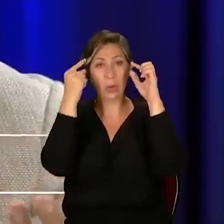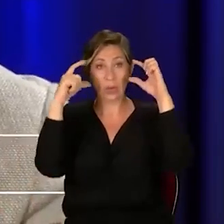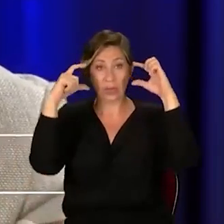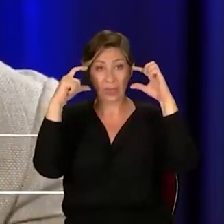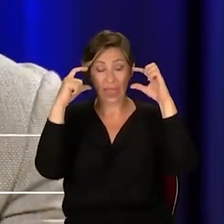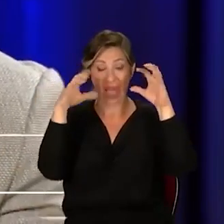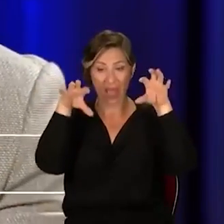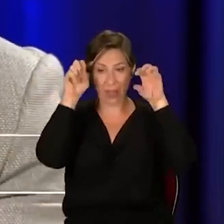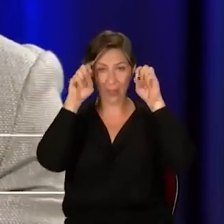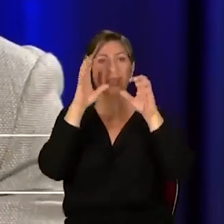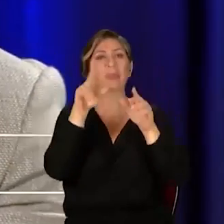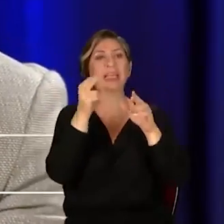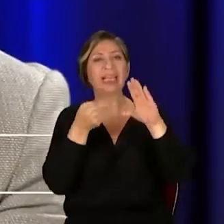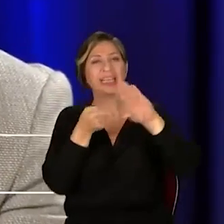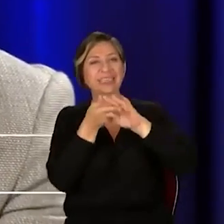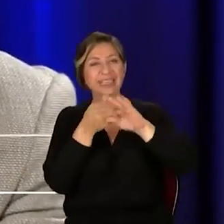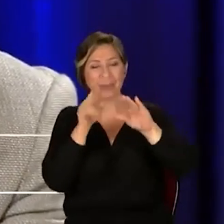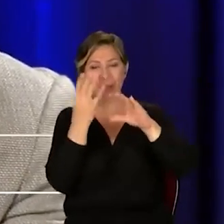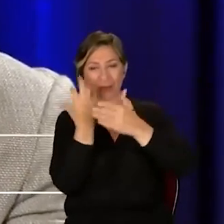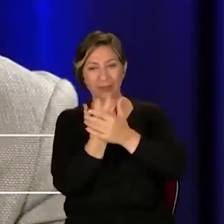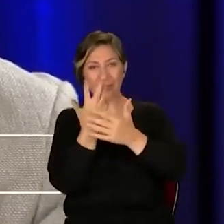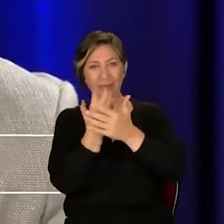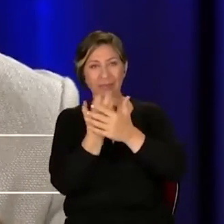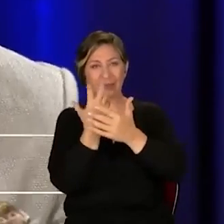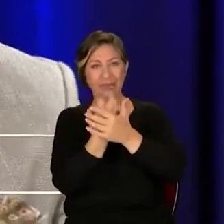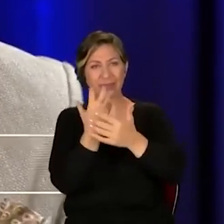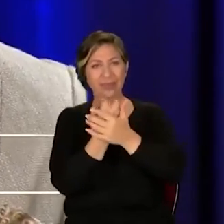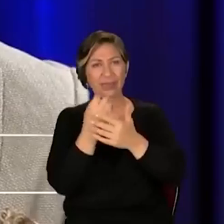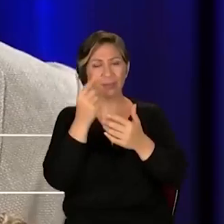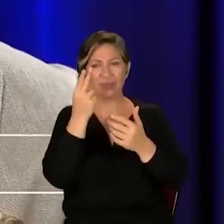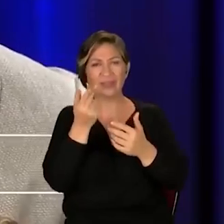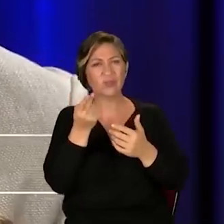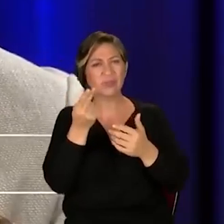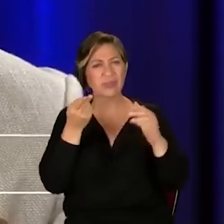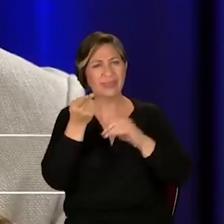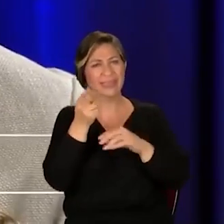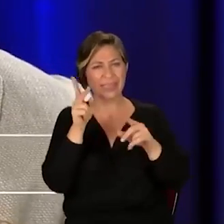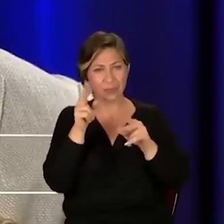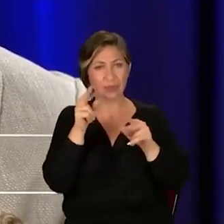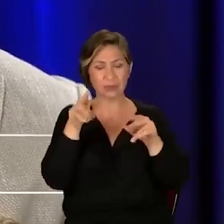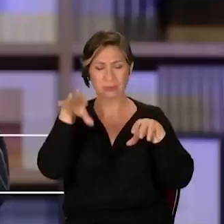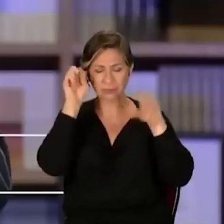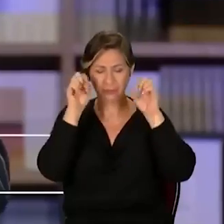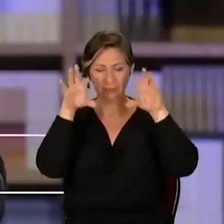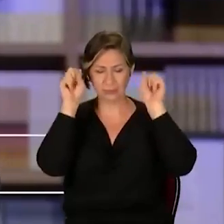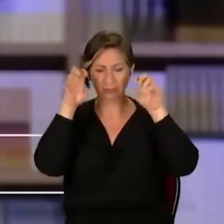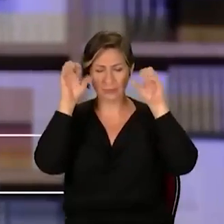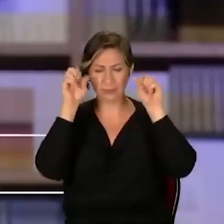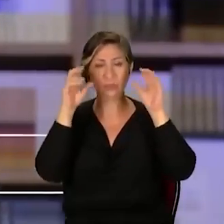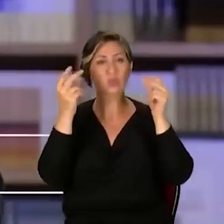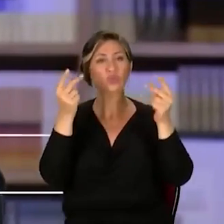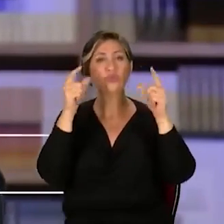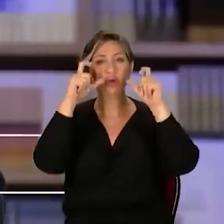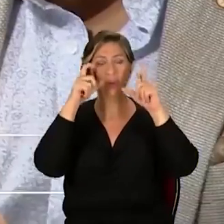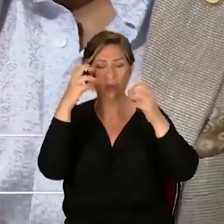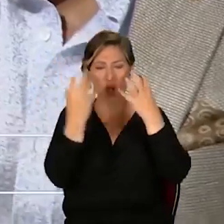içerisindeki hafızanın yani saklayabileceğiniz alan küçük. Bunu bir USB bellek gibi düşünün. Şimdi USB belleğe diyelim ki düğün